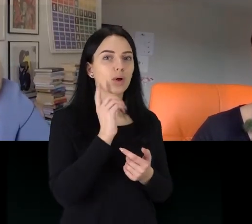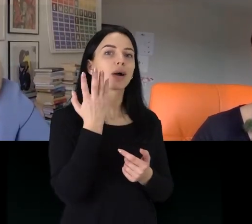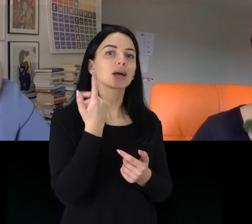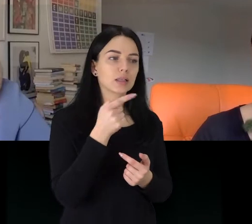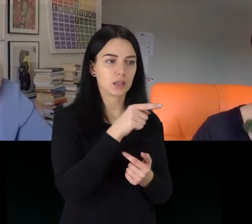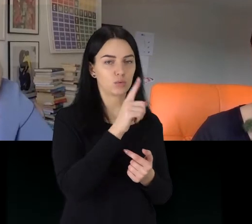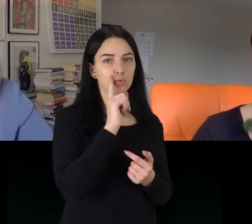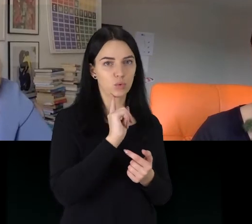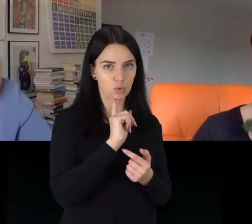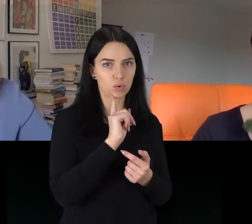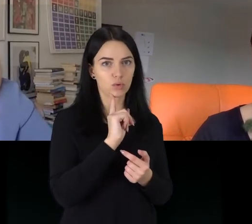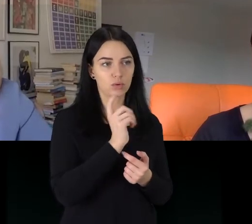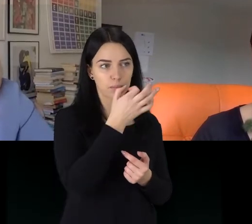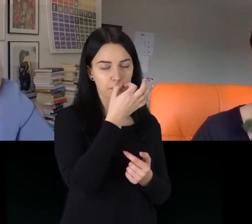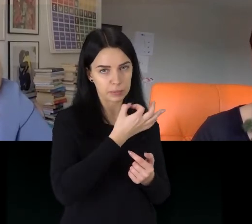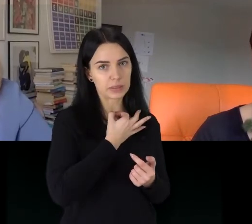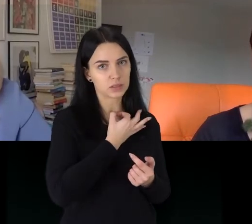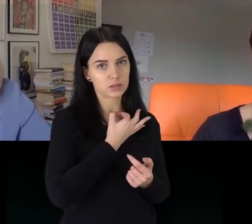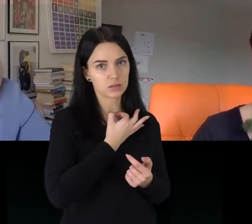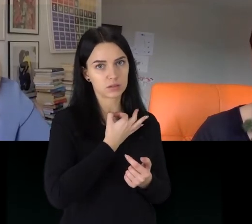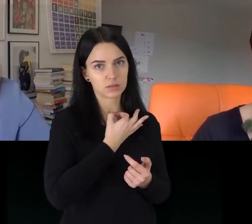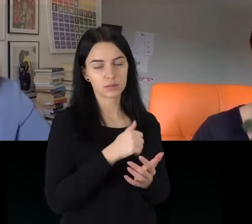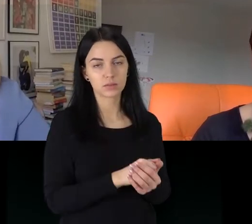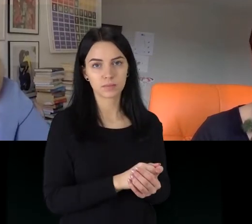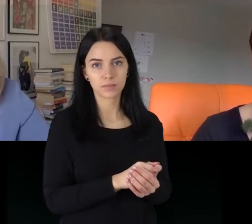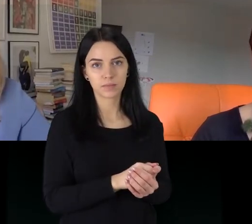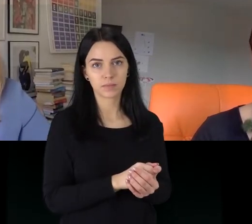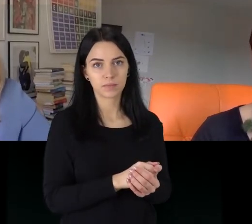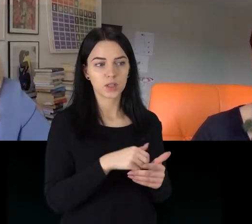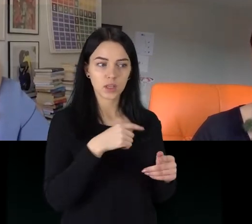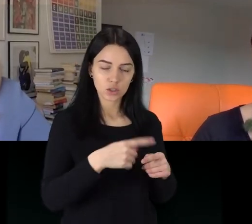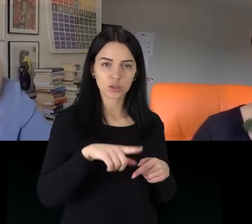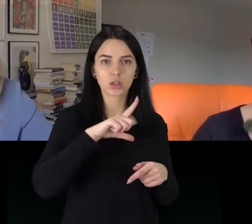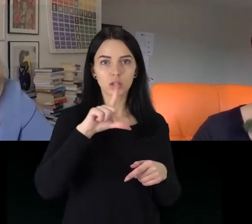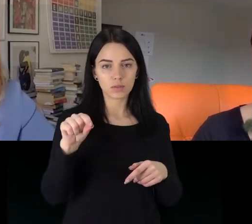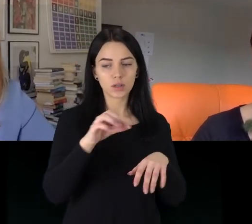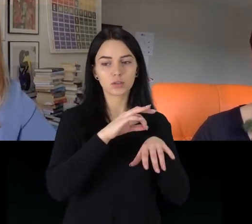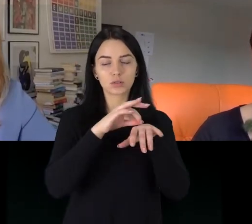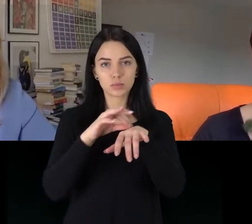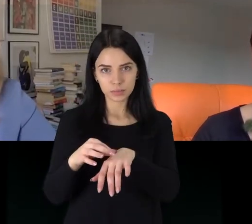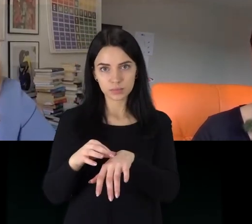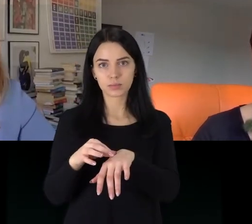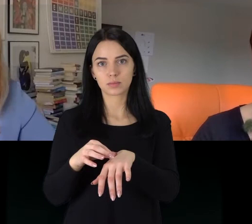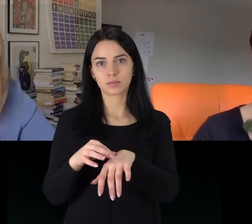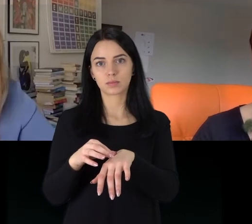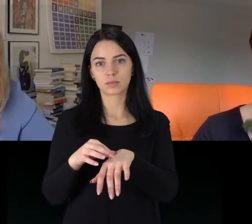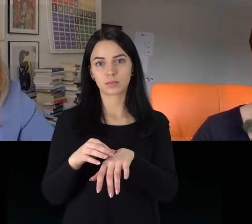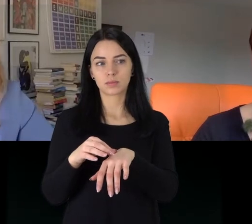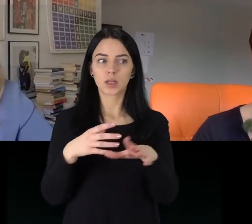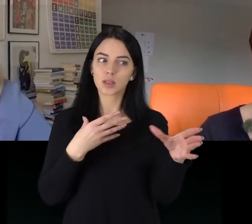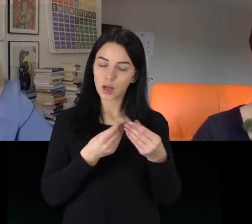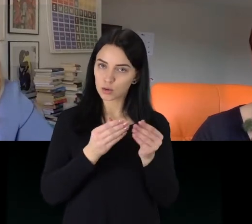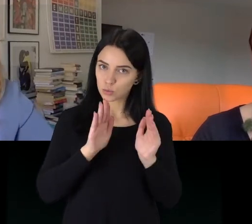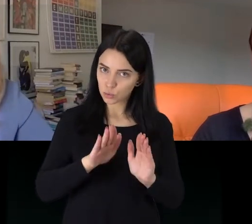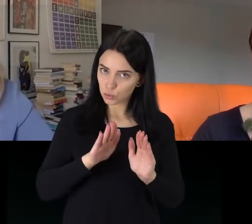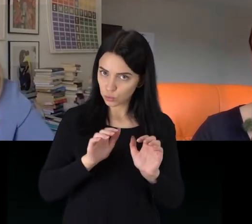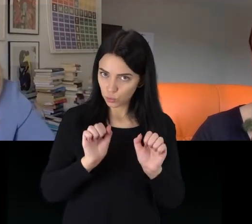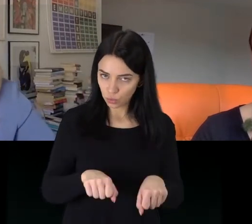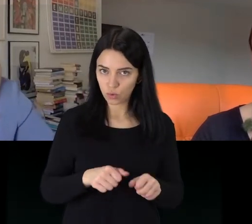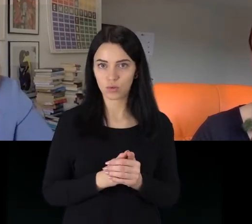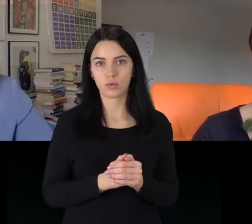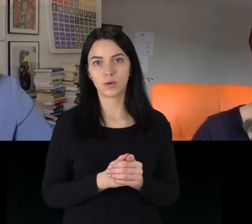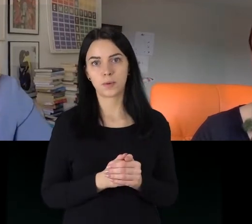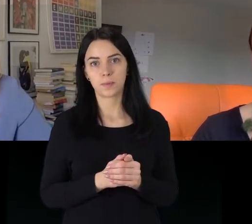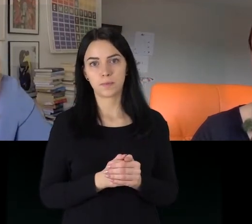norėsi, tu pasakyk. Gerai? Tada mes važiuosim, tada aš tave nuvešiu, palydėsiu, nežinau, pabūsiu, jeigu tu norėsi šalia, ar ne,